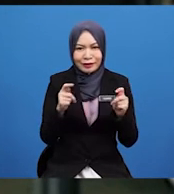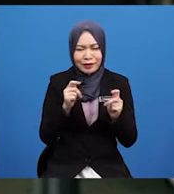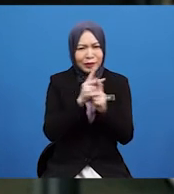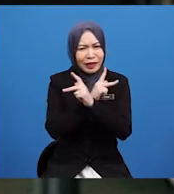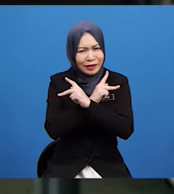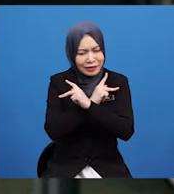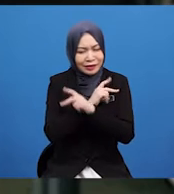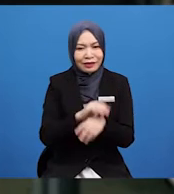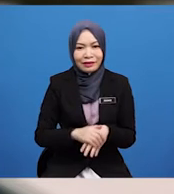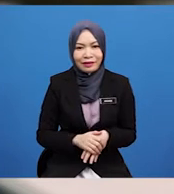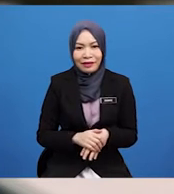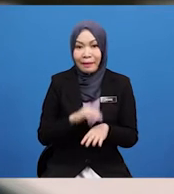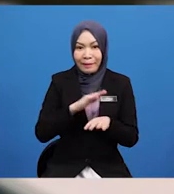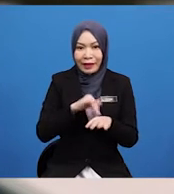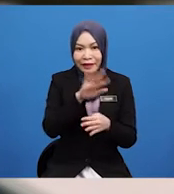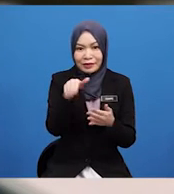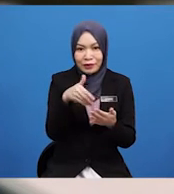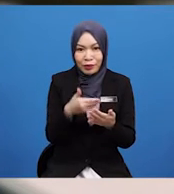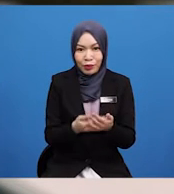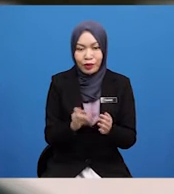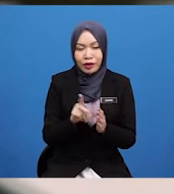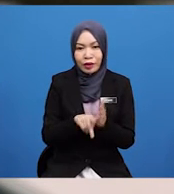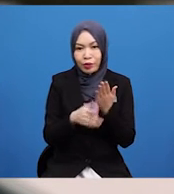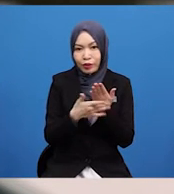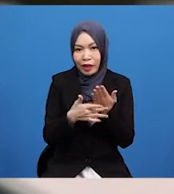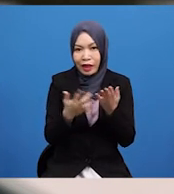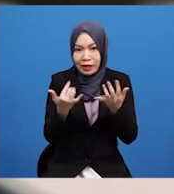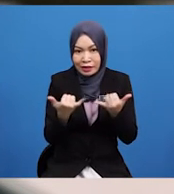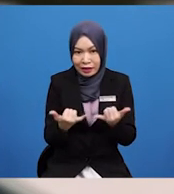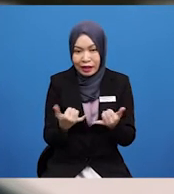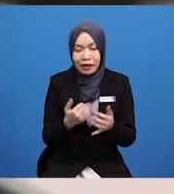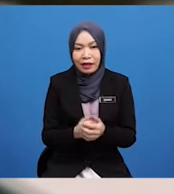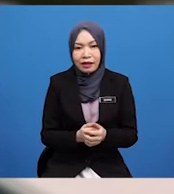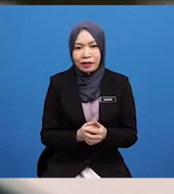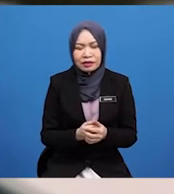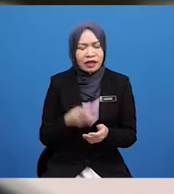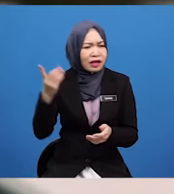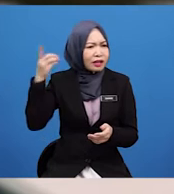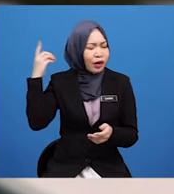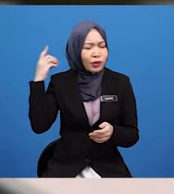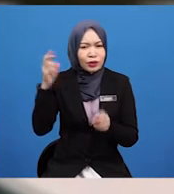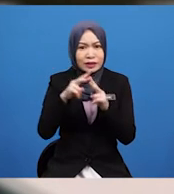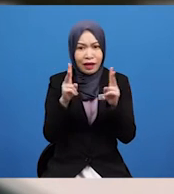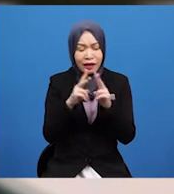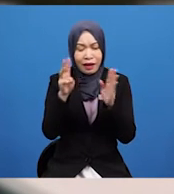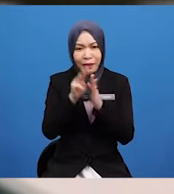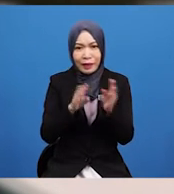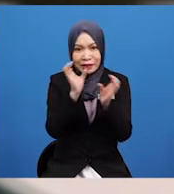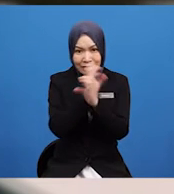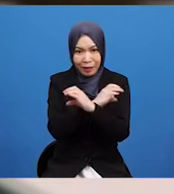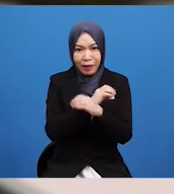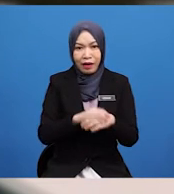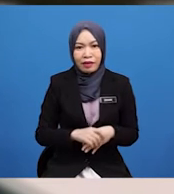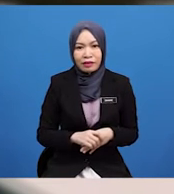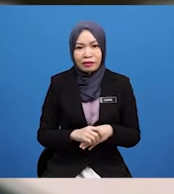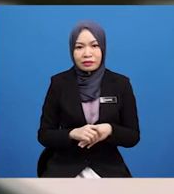disekeliling murid-murid Kini kita tahu betapa mencapainya kehidupan manusia di zaman prasejarah kita